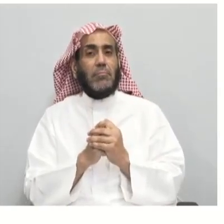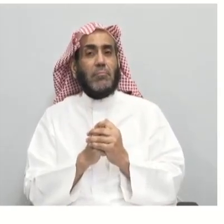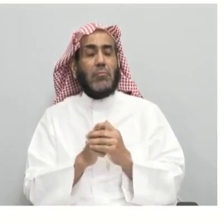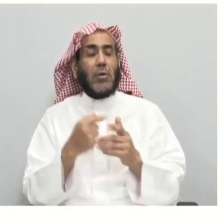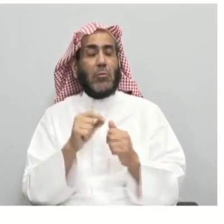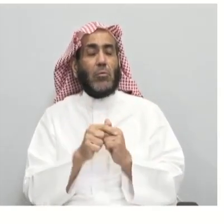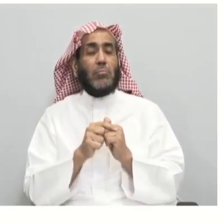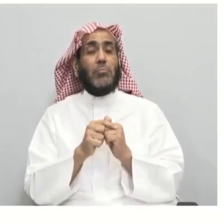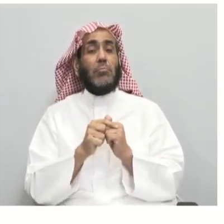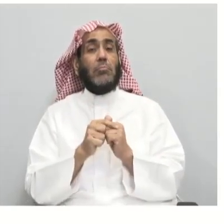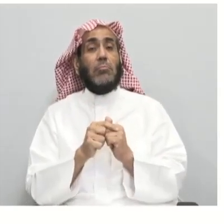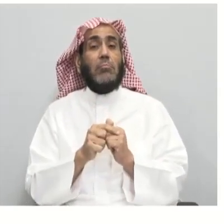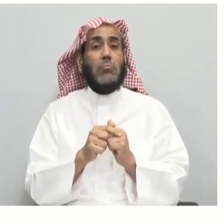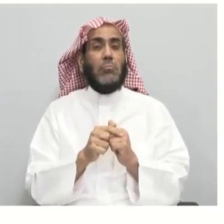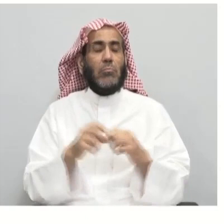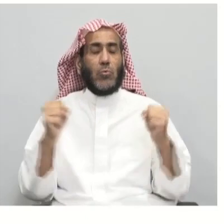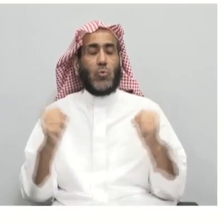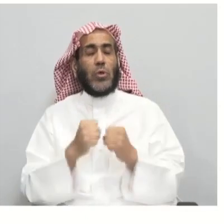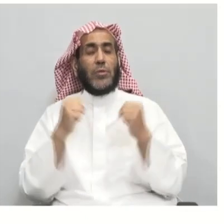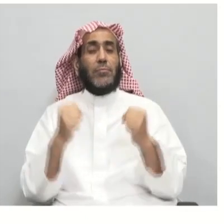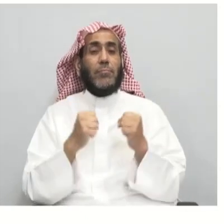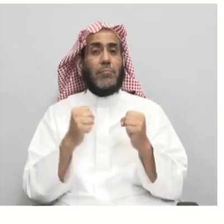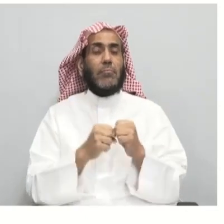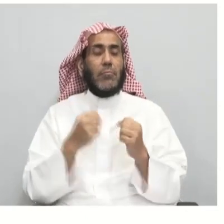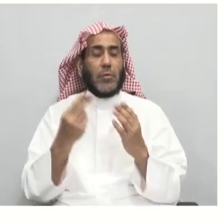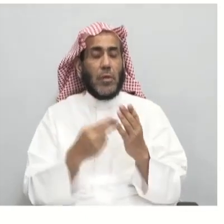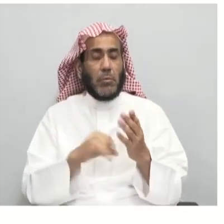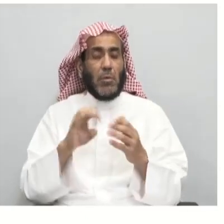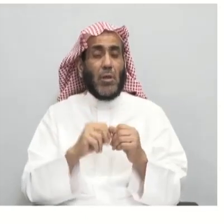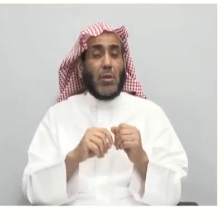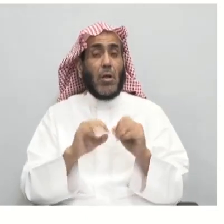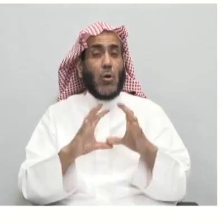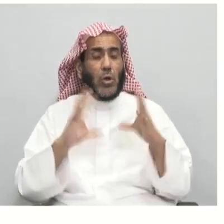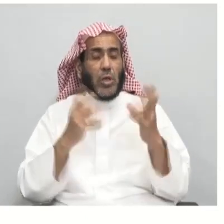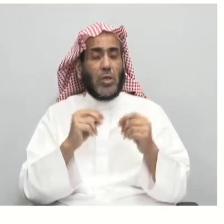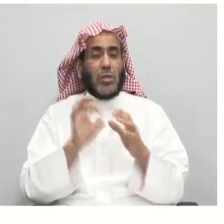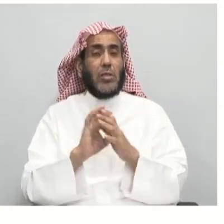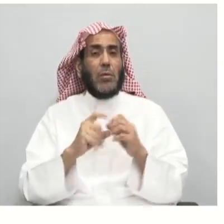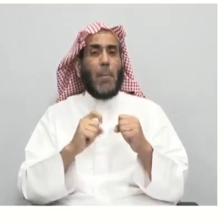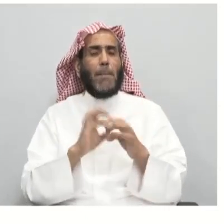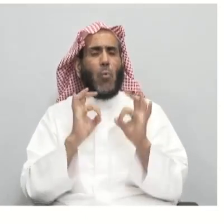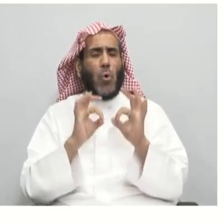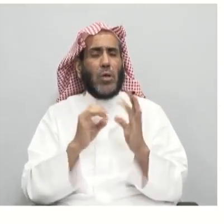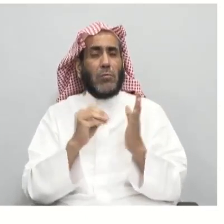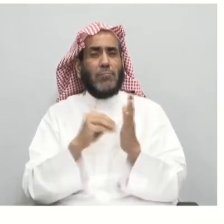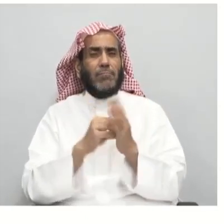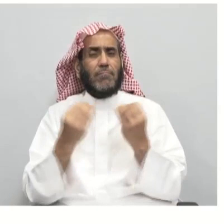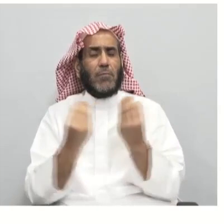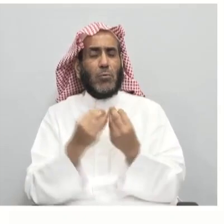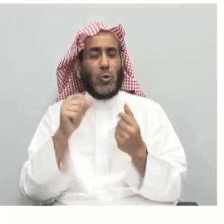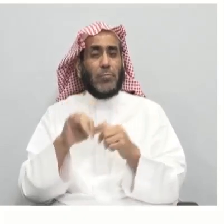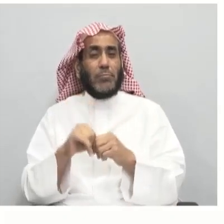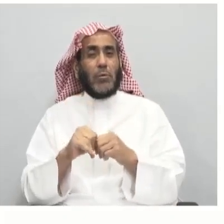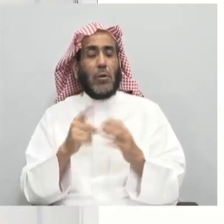المطلوب نراجع كتابه محضر اداره اجتماع احدد مع من